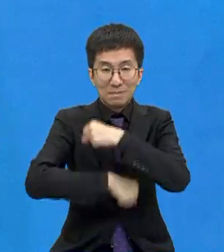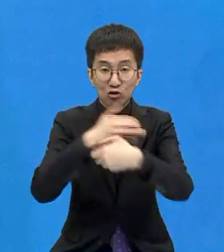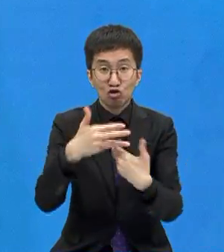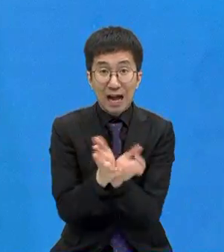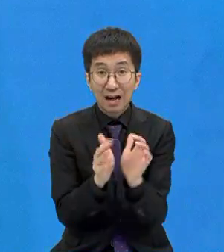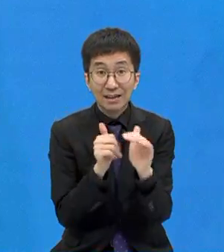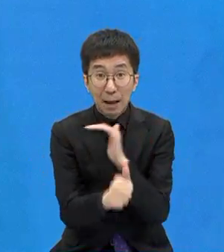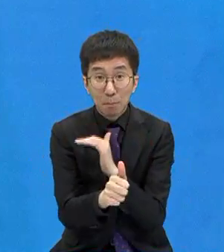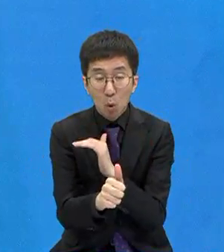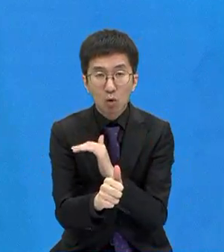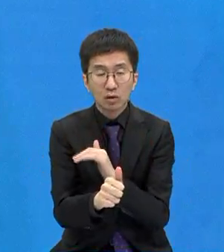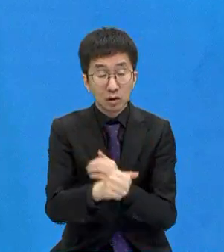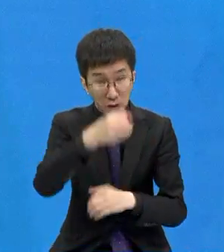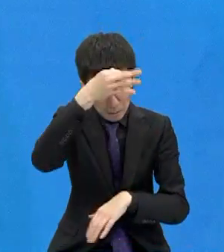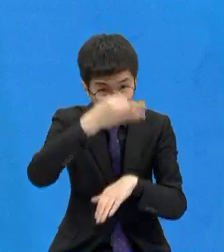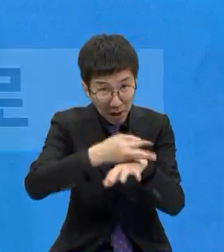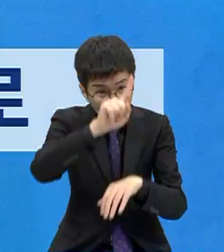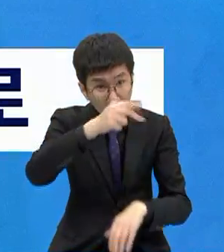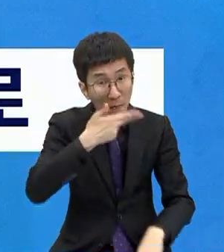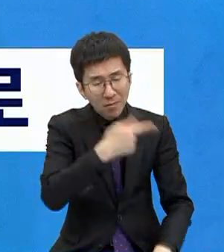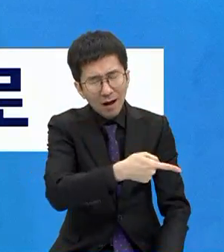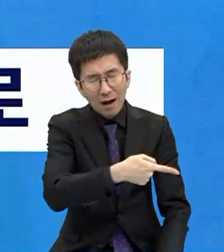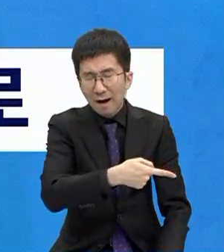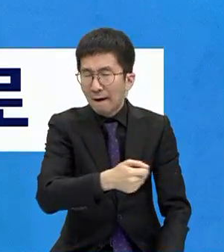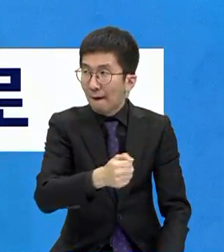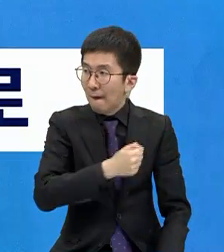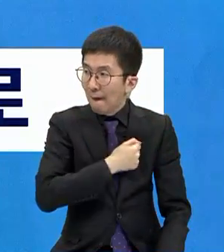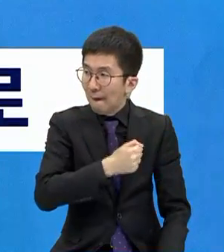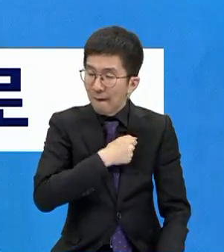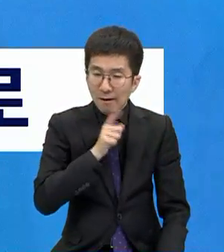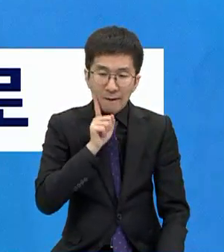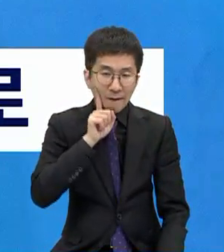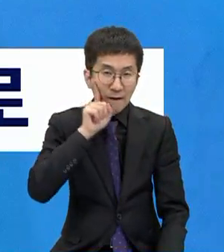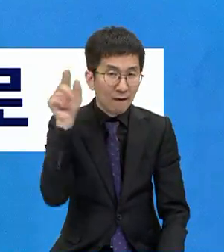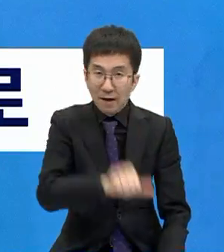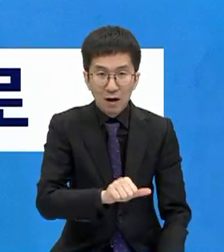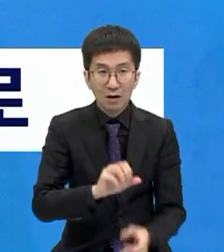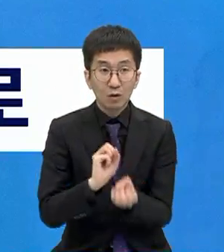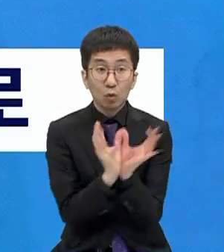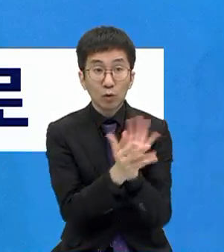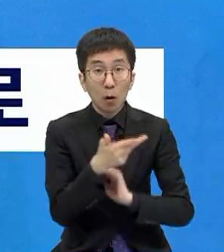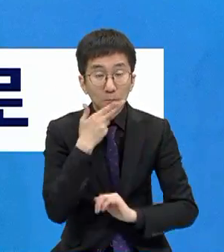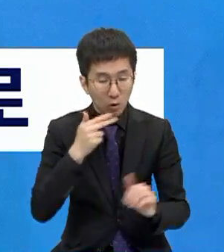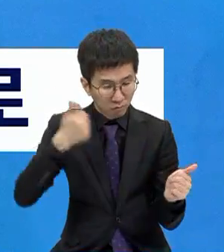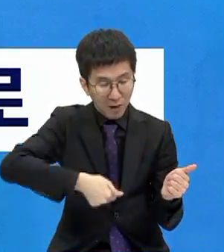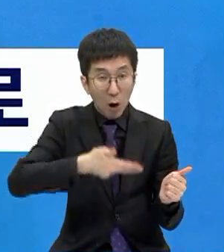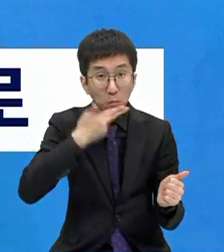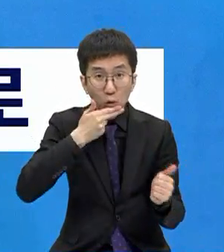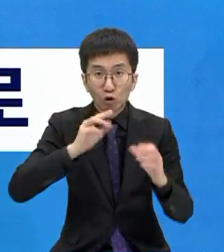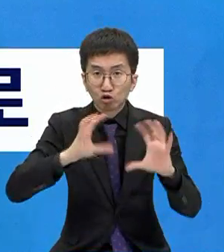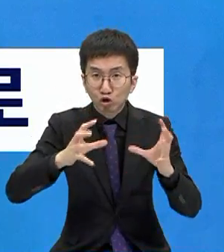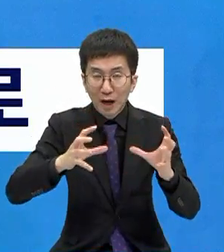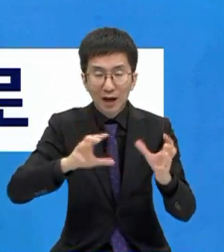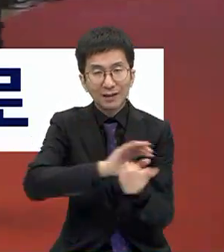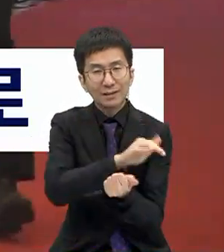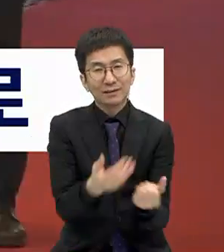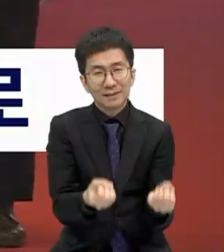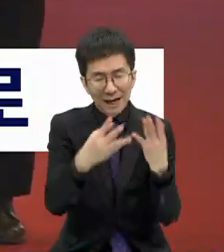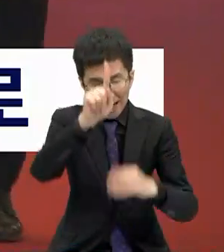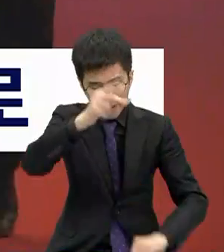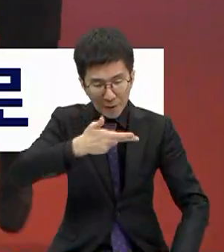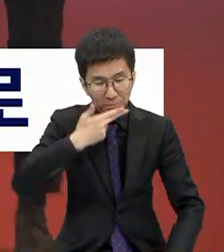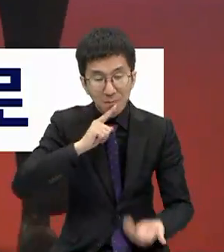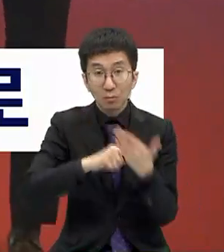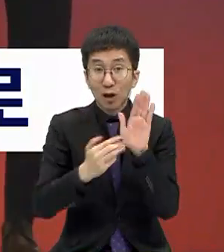대표도 끝까지 용서를 구하지 못한 어리석음에 분노를 느낀다며 조화, 조문, 국가장 모두 불가라고 했고